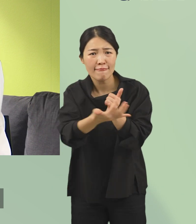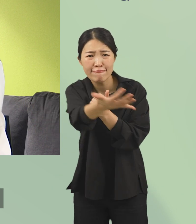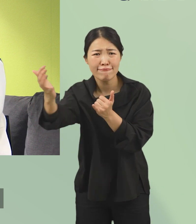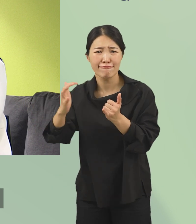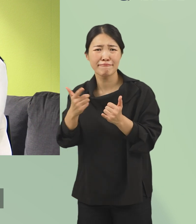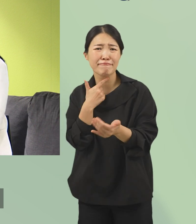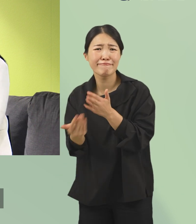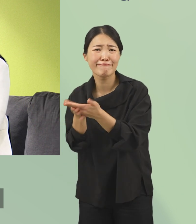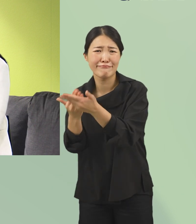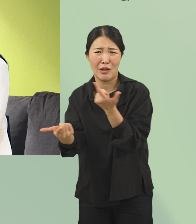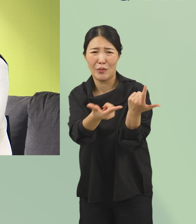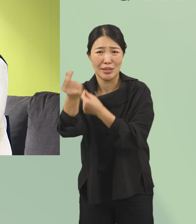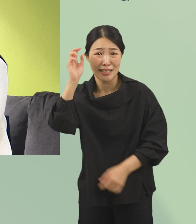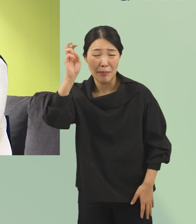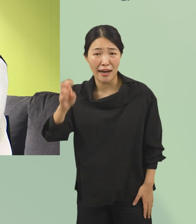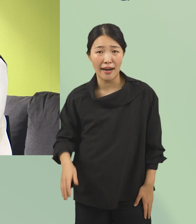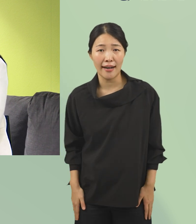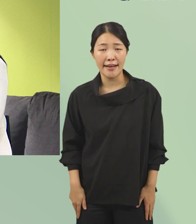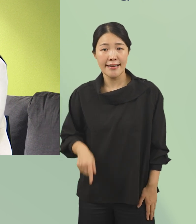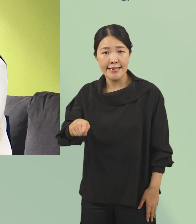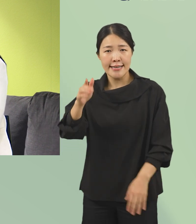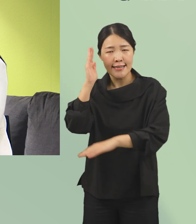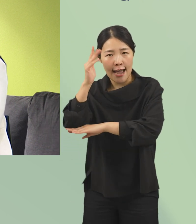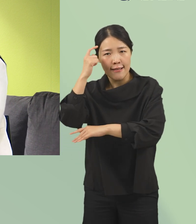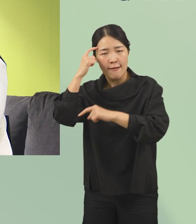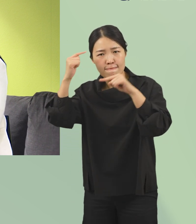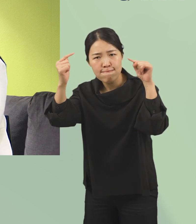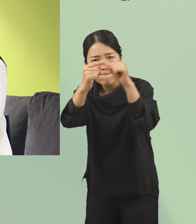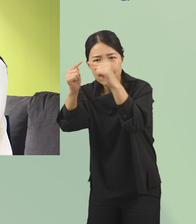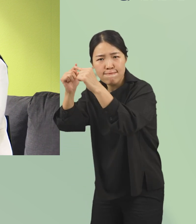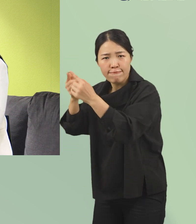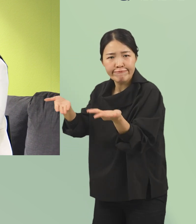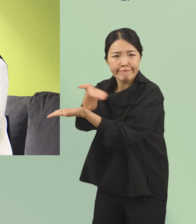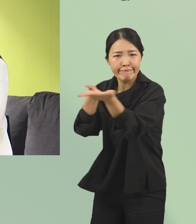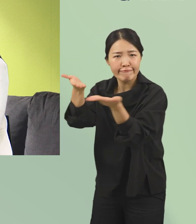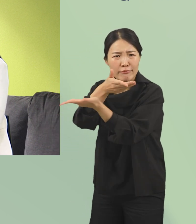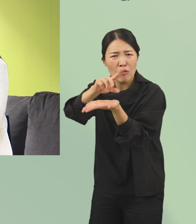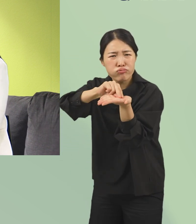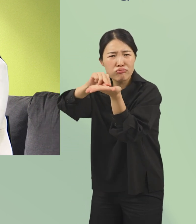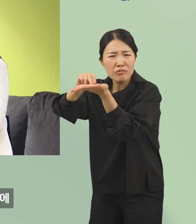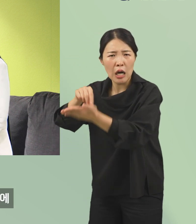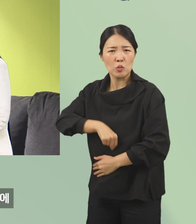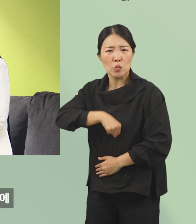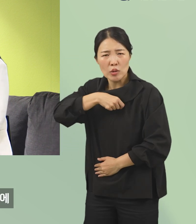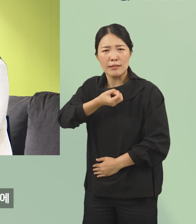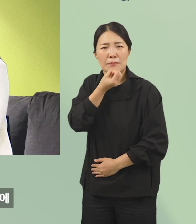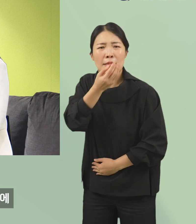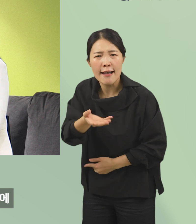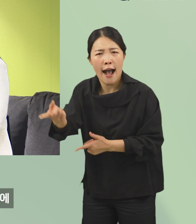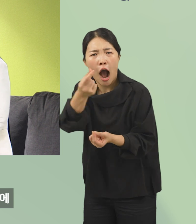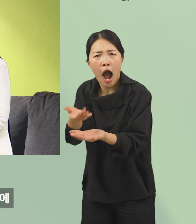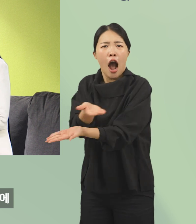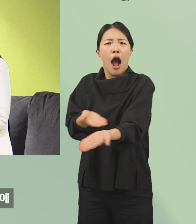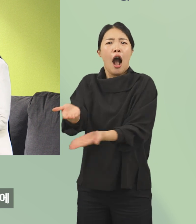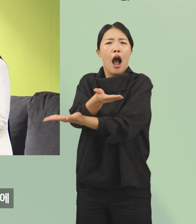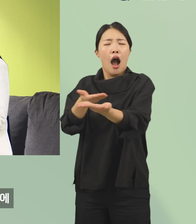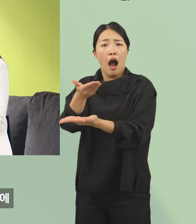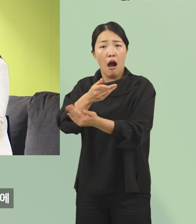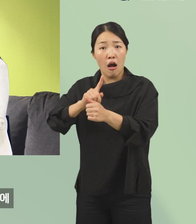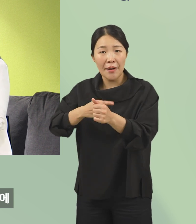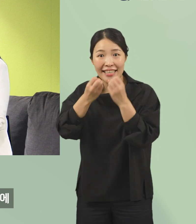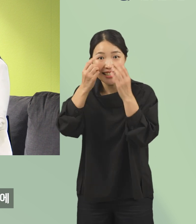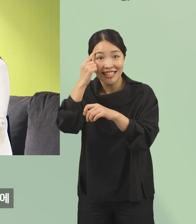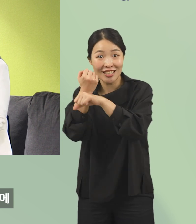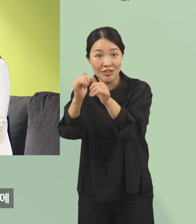여러 가지 일들도 있고, 다음에 이런저런 정말 이야기들이 많고, 근데 이런 문제들을 사실 터놓고